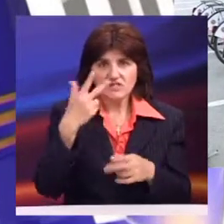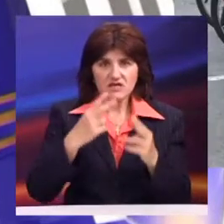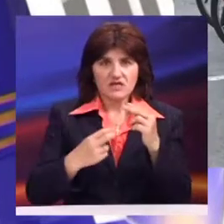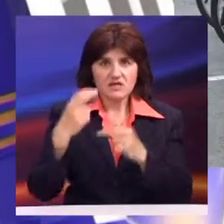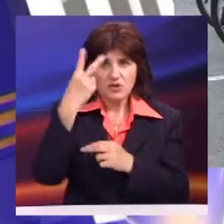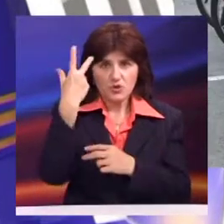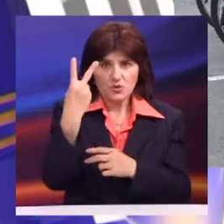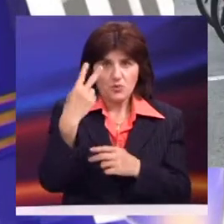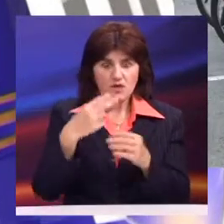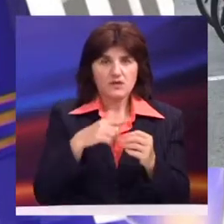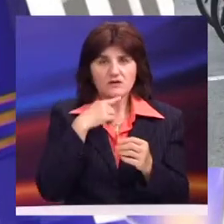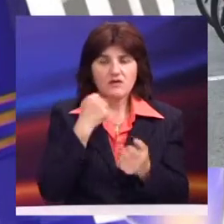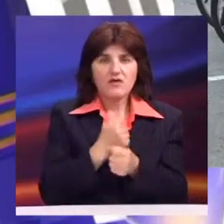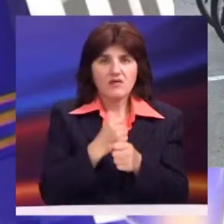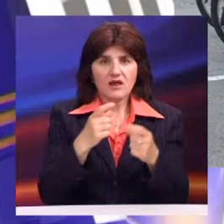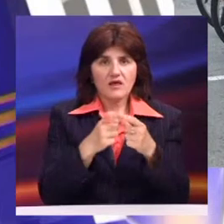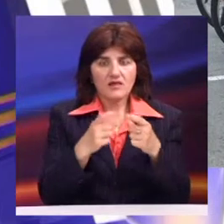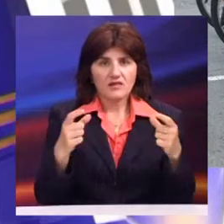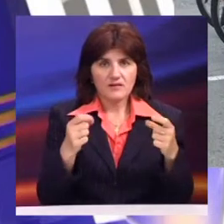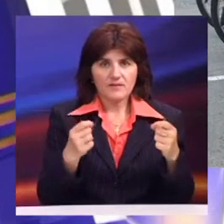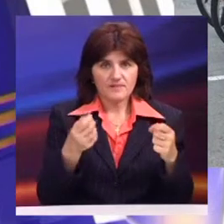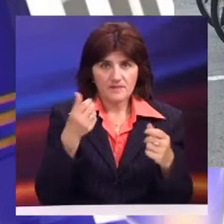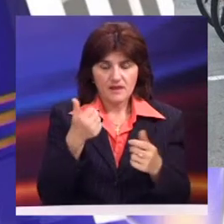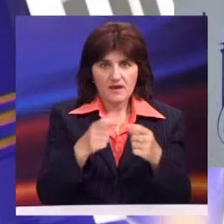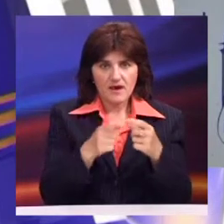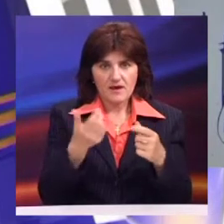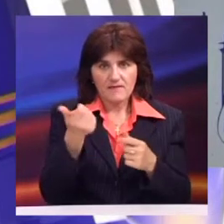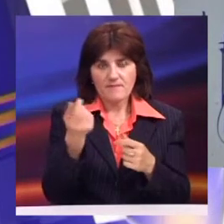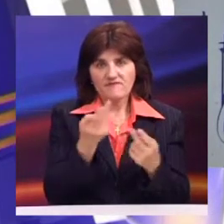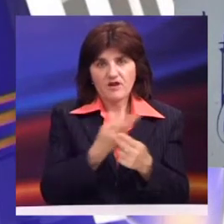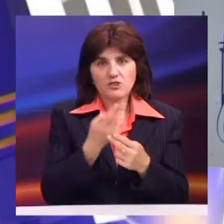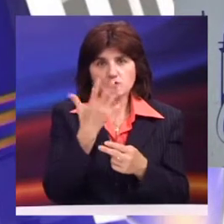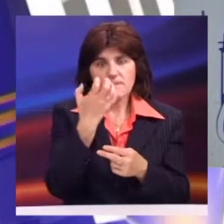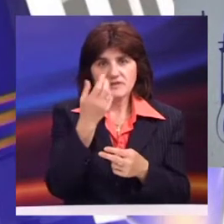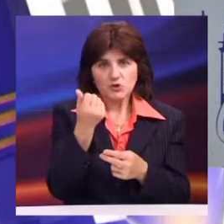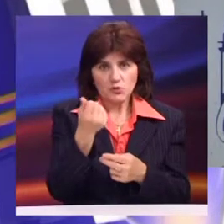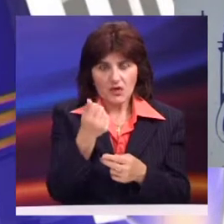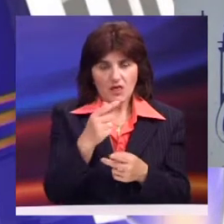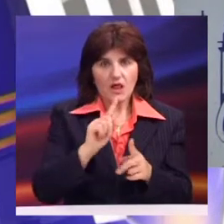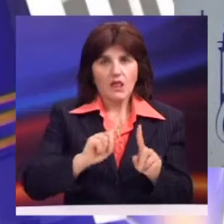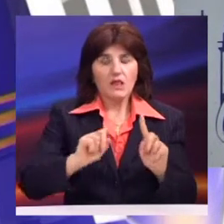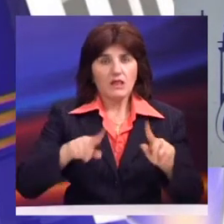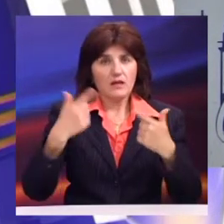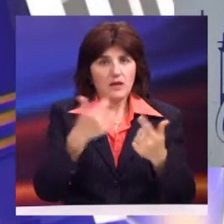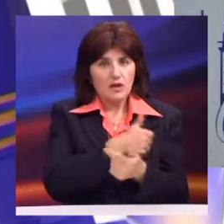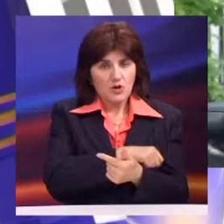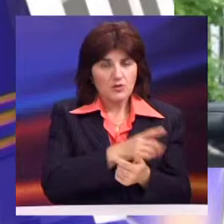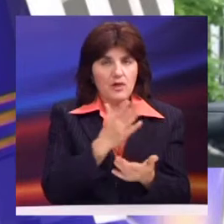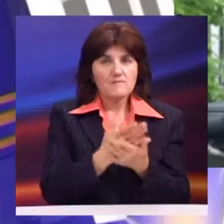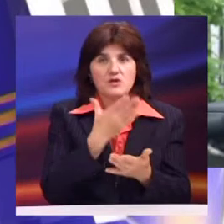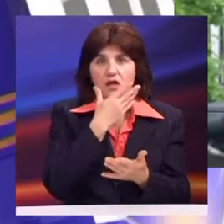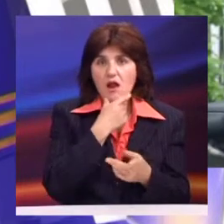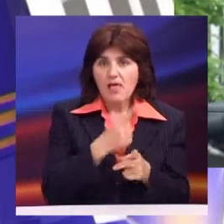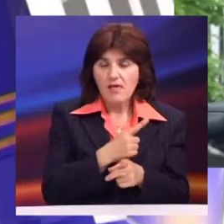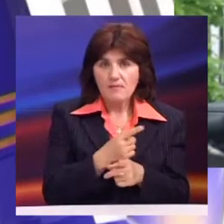sprat. Registracija podrazumeva izradu trajne čip kartice u iznosu od 500 dinara. U narednom periodu najavljeno je